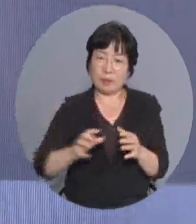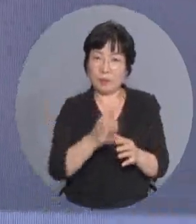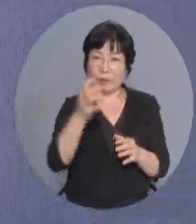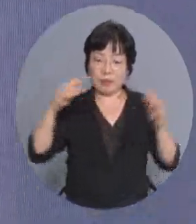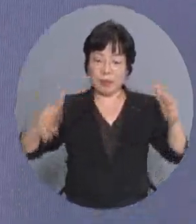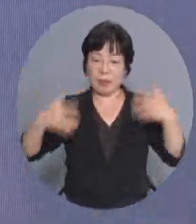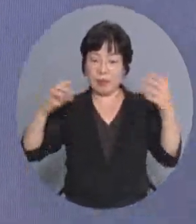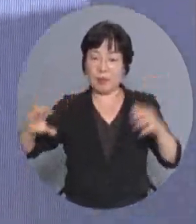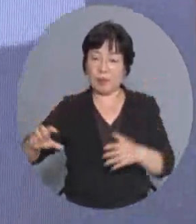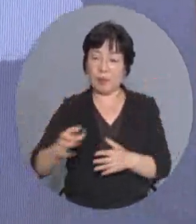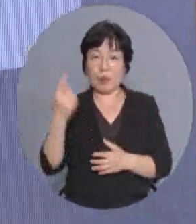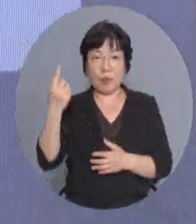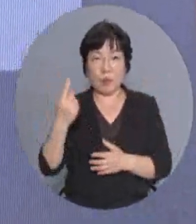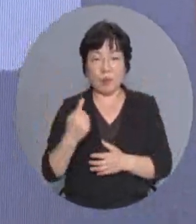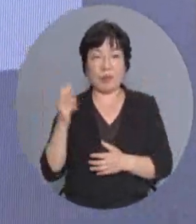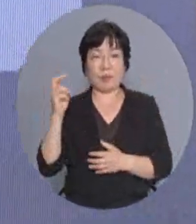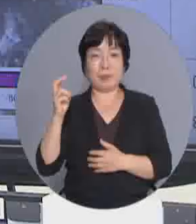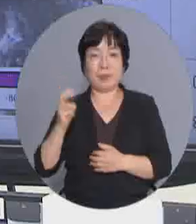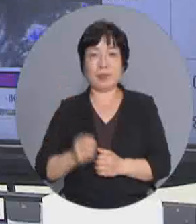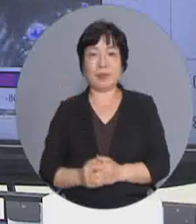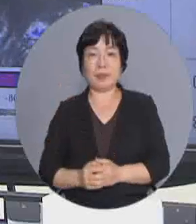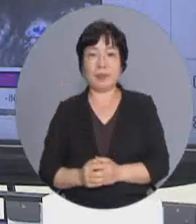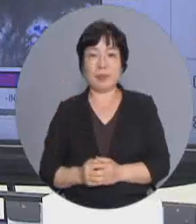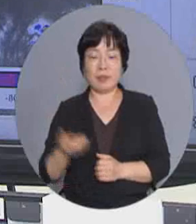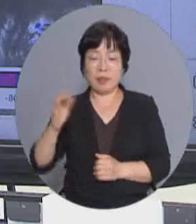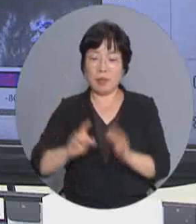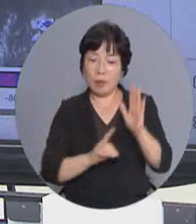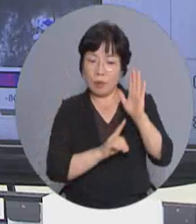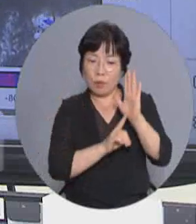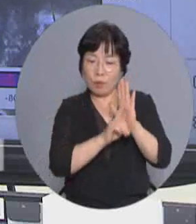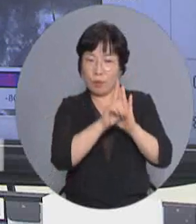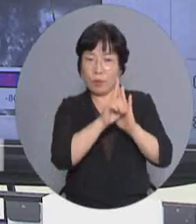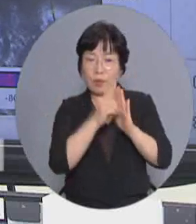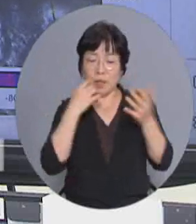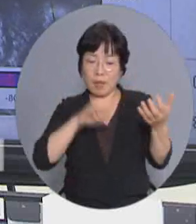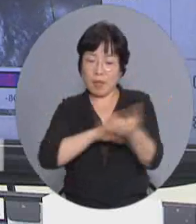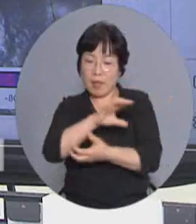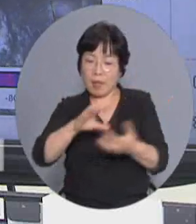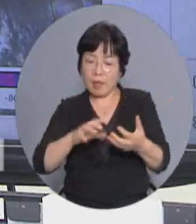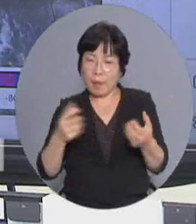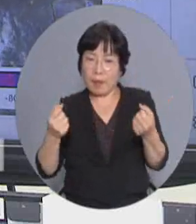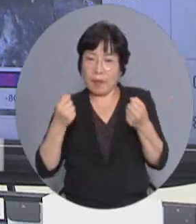가을 태풍이 올 가능성은 높습니다. 하지만 높아진 수온에 태풍이